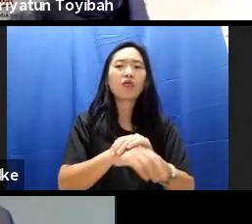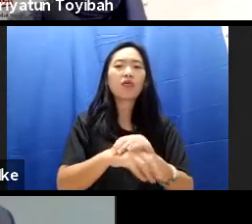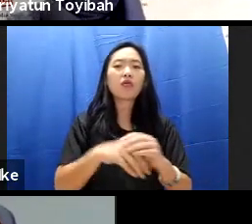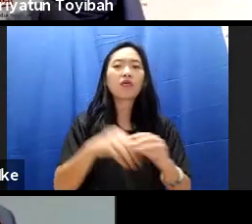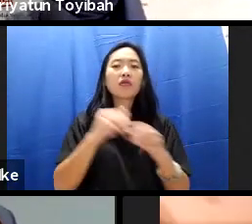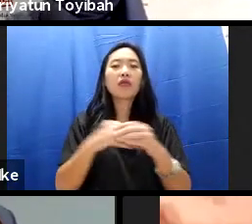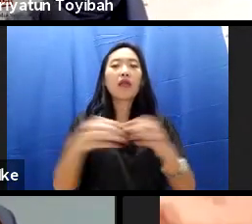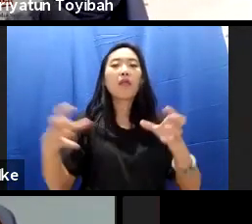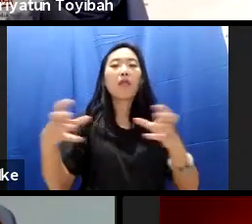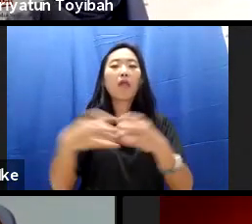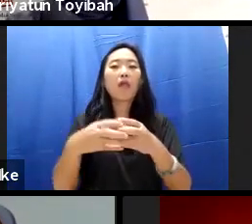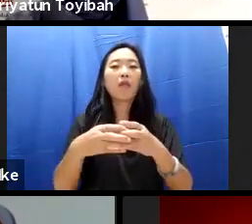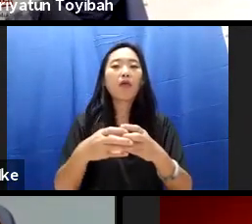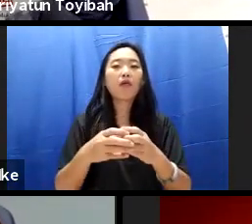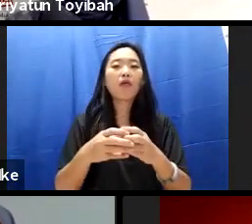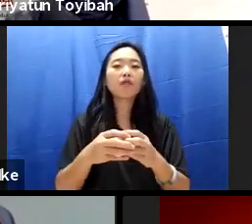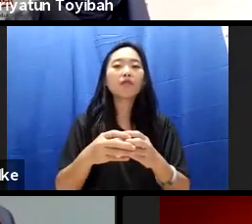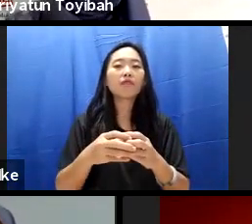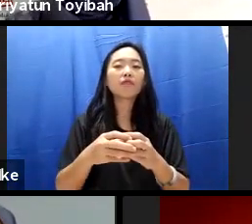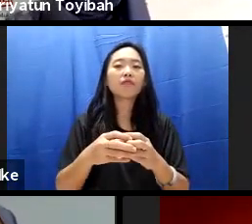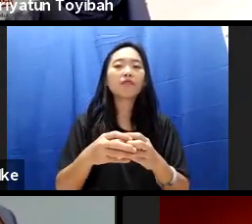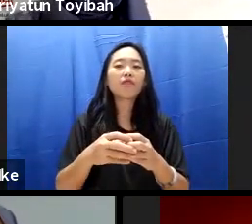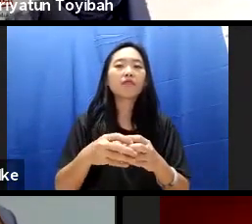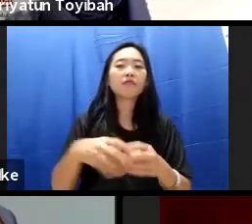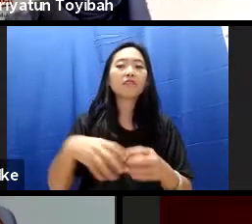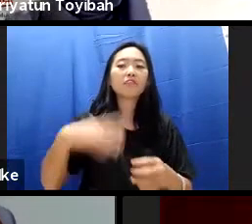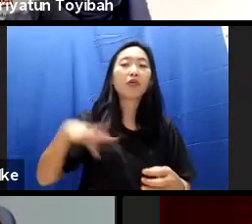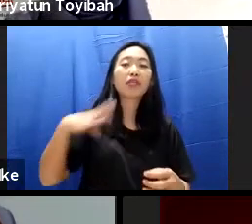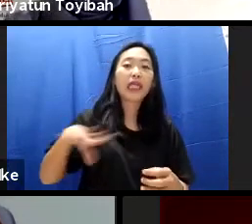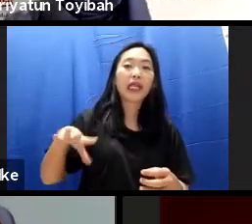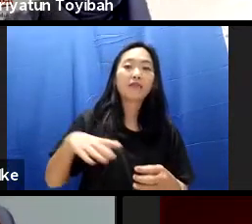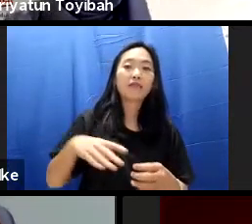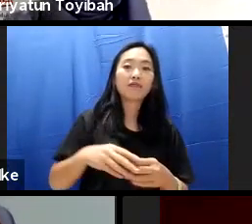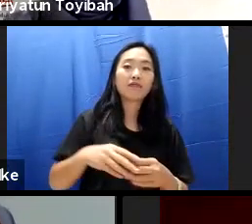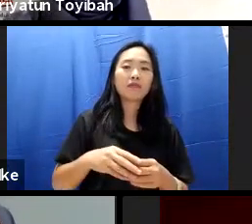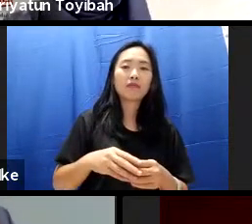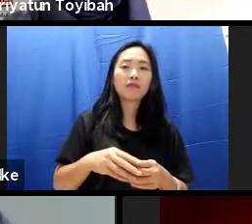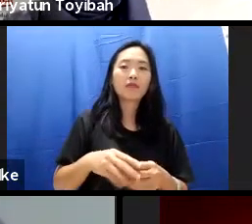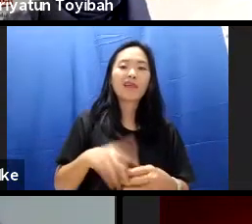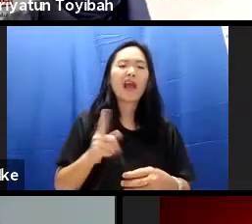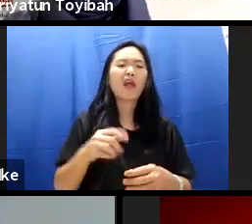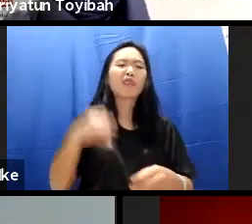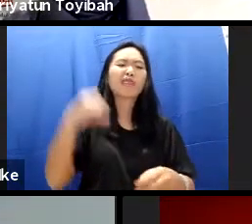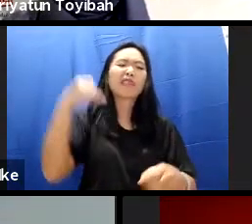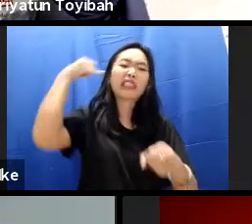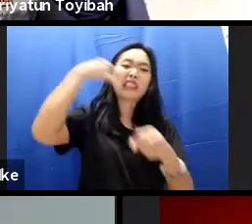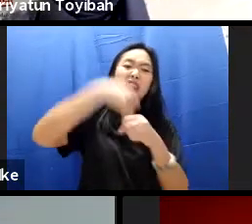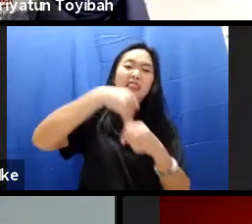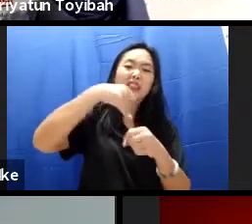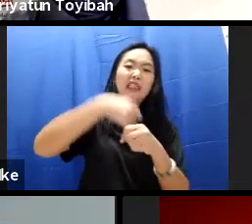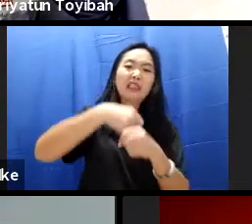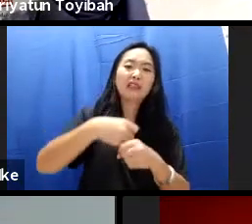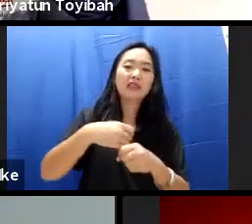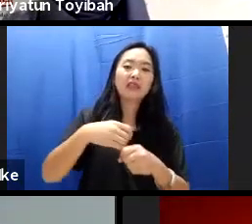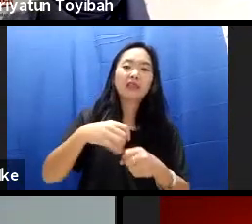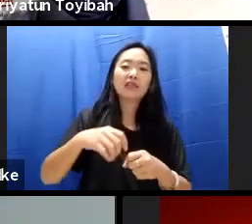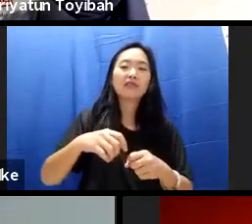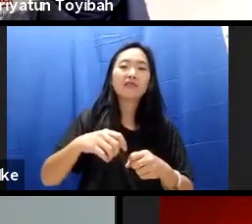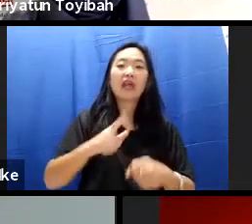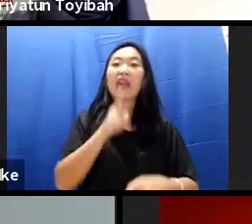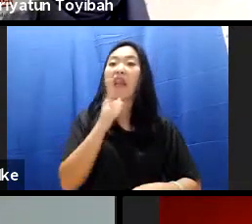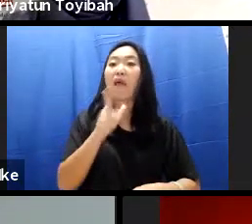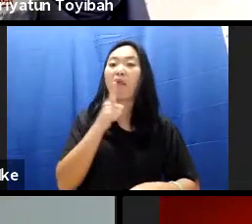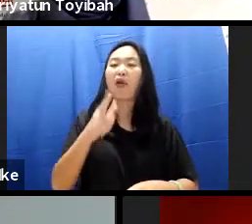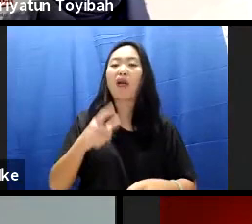terhadap dosen gitu. Harus mengisi beban kerja dosen, harus mengisi laporan apa sih kerja